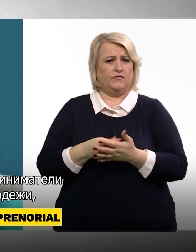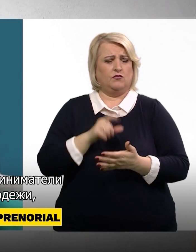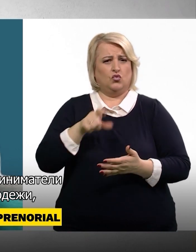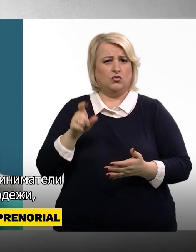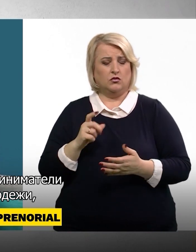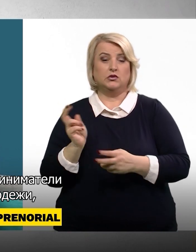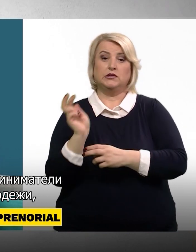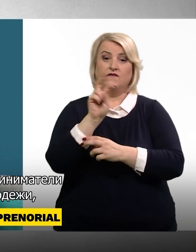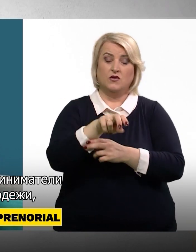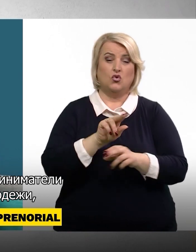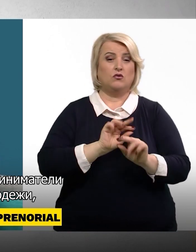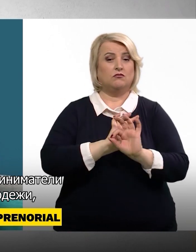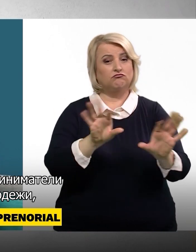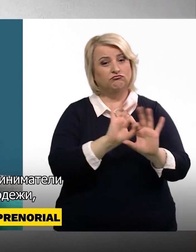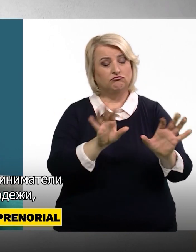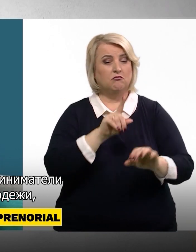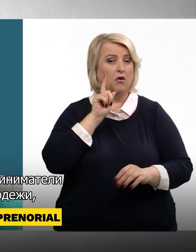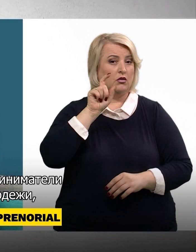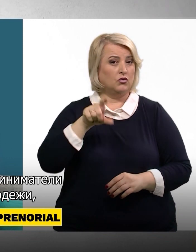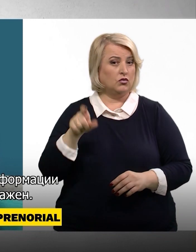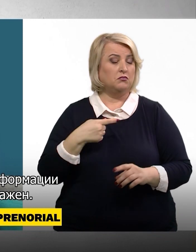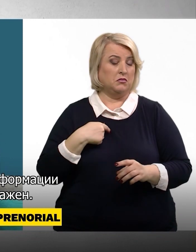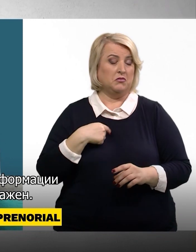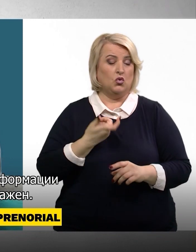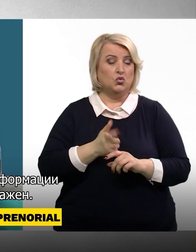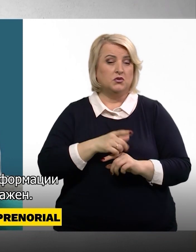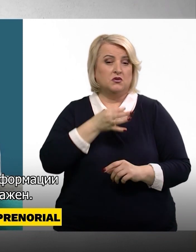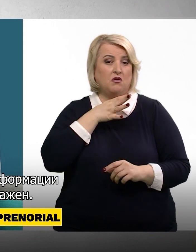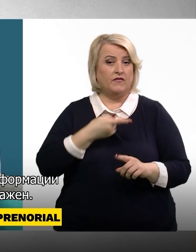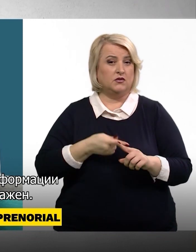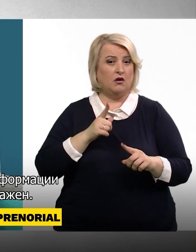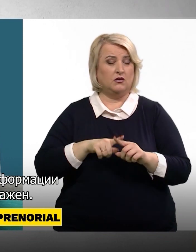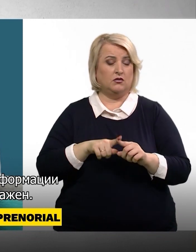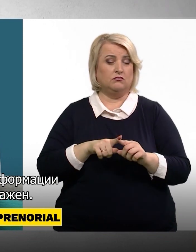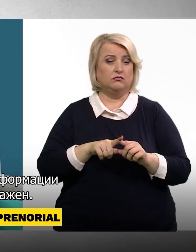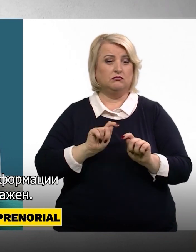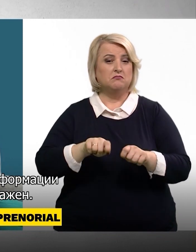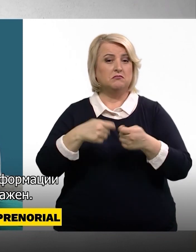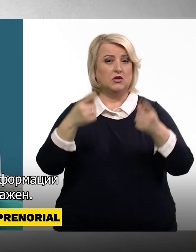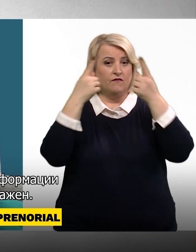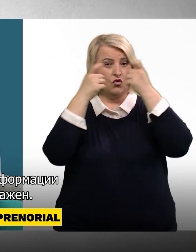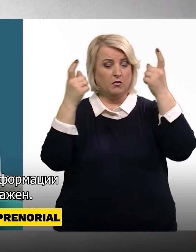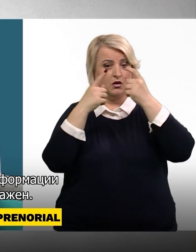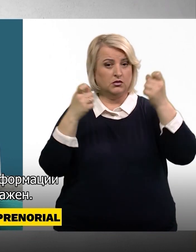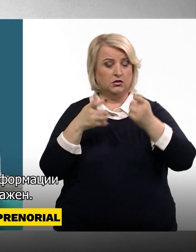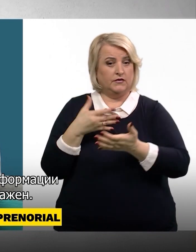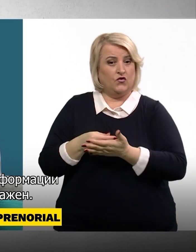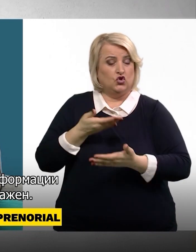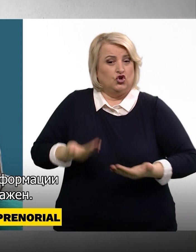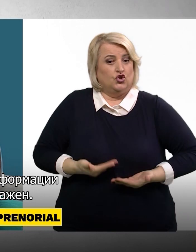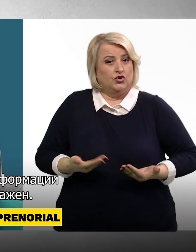cu resursele, să vină să vorbească tinerilor și mi se pare extraordinar acest export de informație din